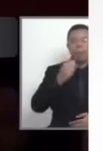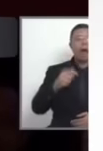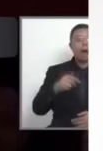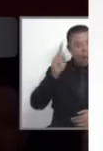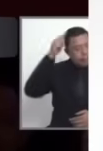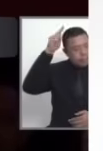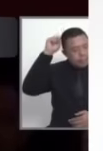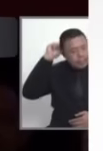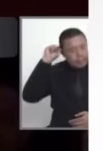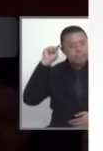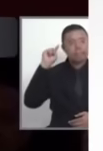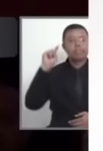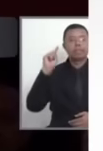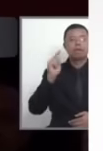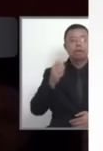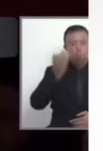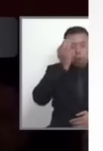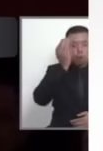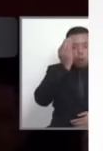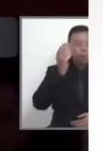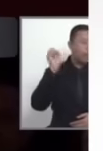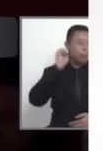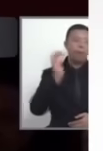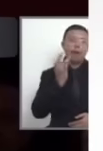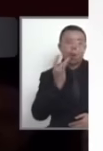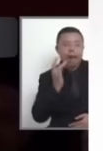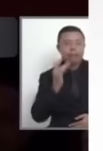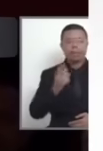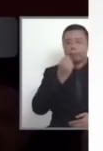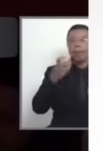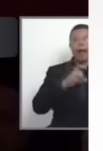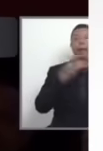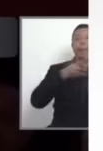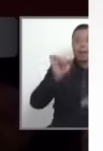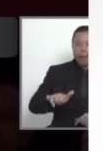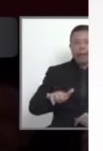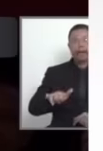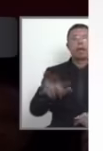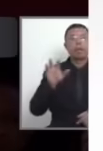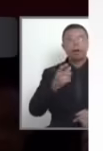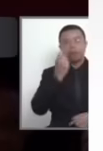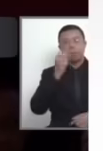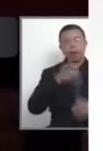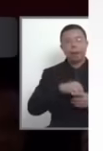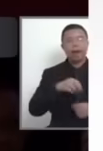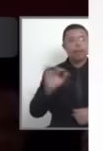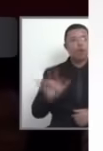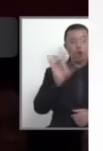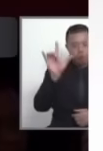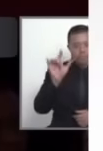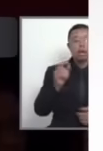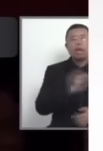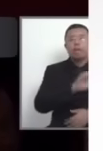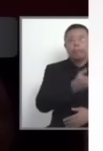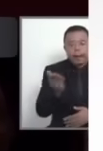ini Prabowo pun menyampaikan itu, tapi tentu ya masyarakat akan melihat